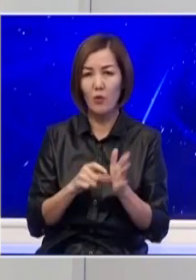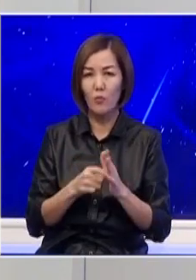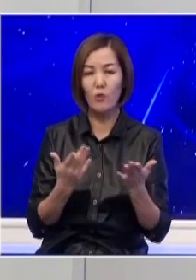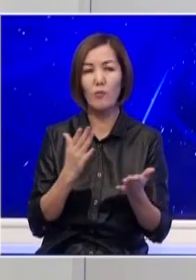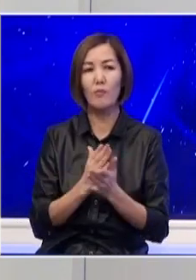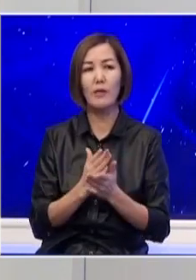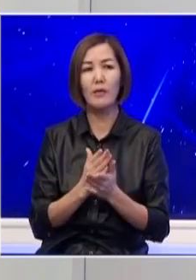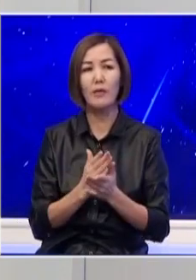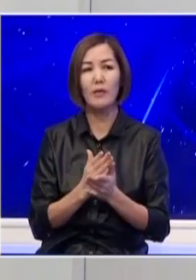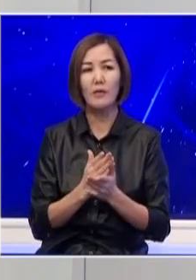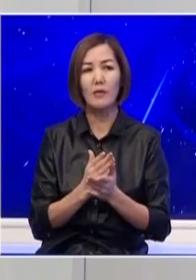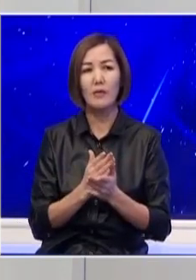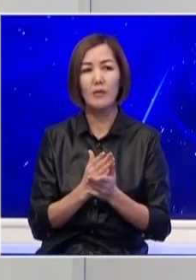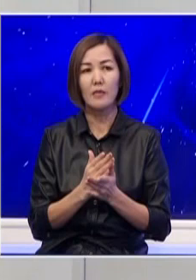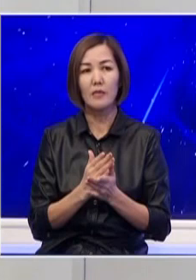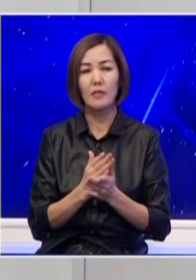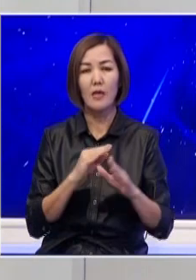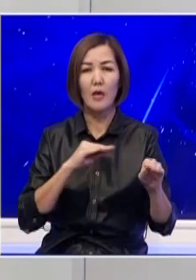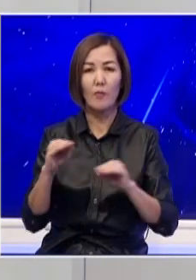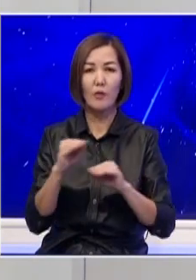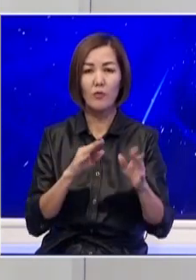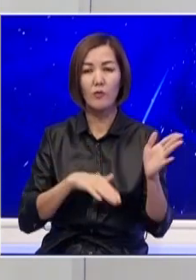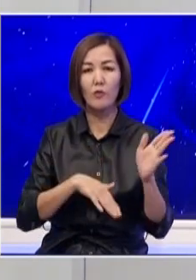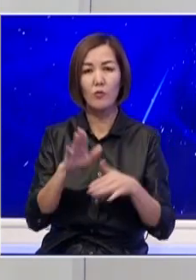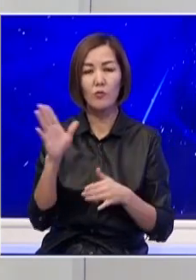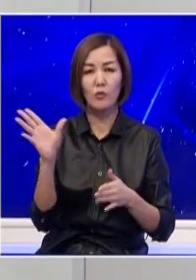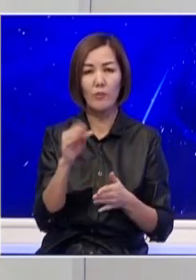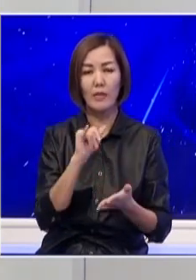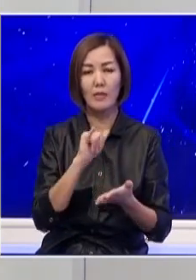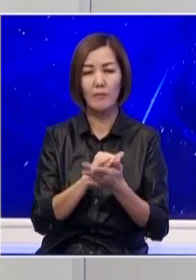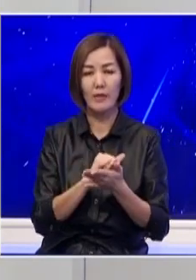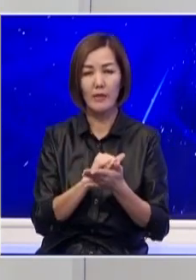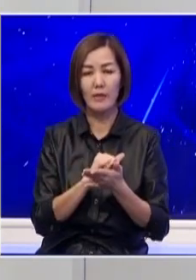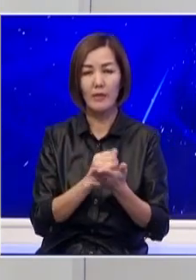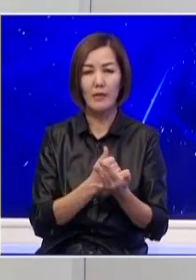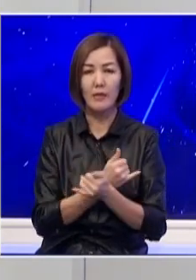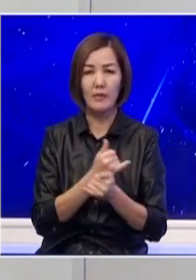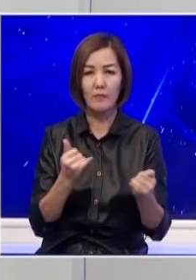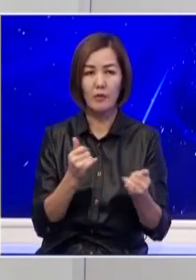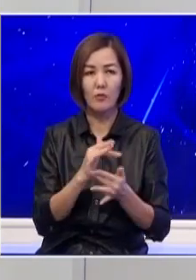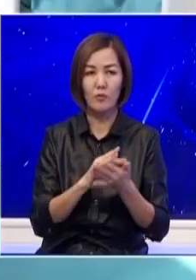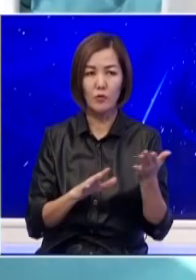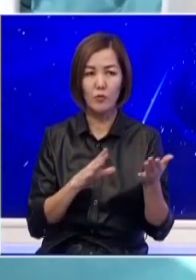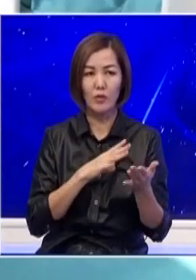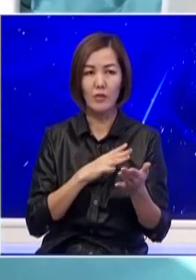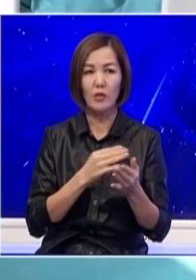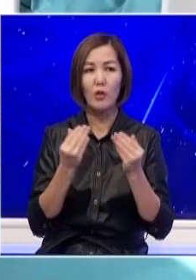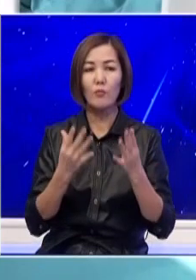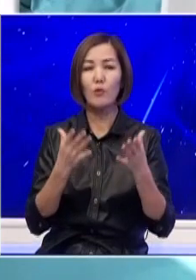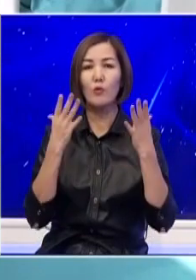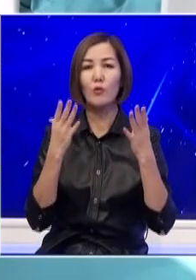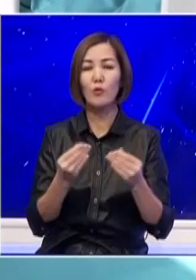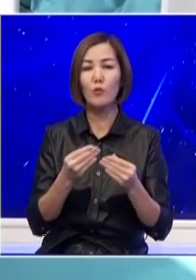қазіргі бұйрықтарға, ережелерге сай жабдықталып жасалып, бүгінгі күнде халыққа, тұрғындарға, науқастарға қызмет көрсетуде. Бүгінде